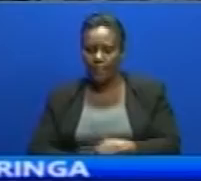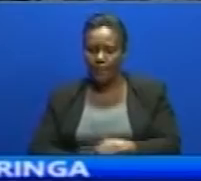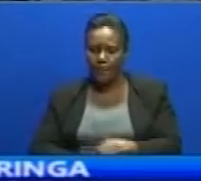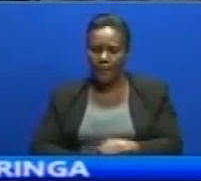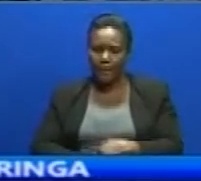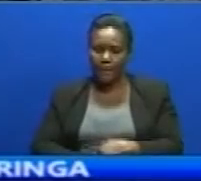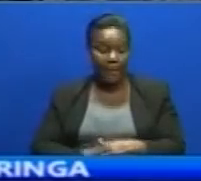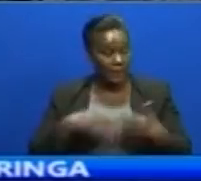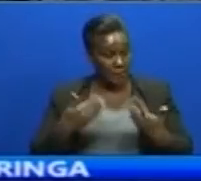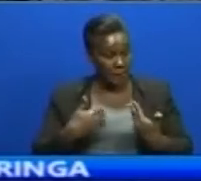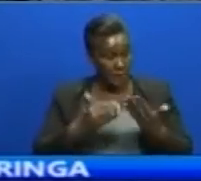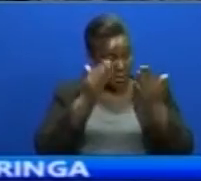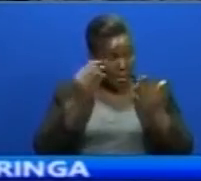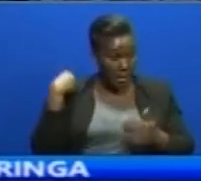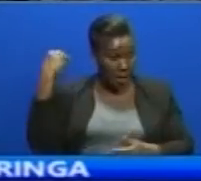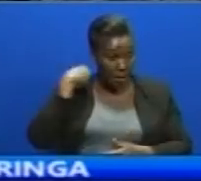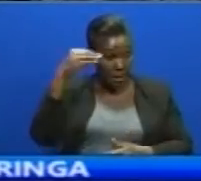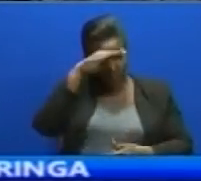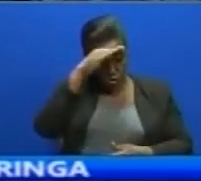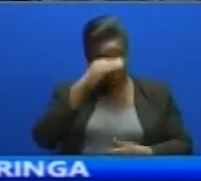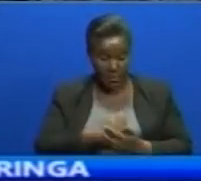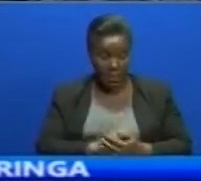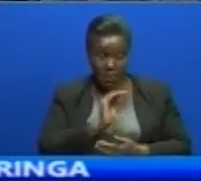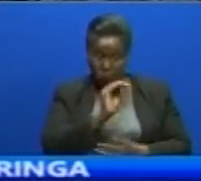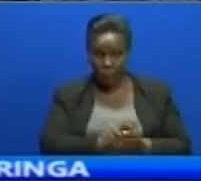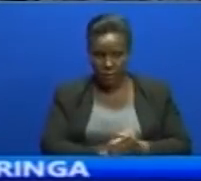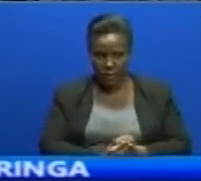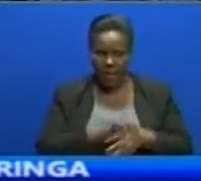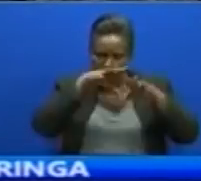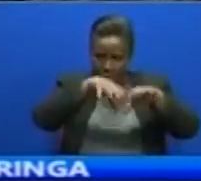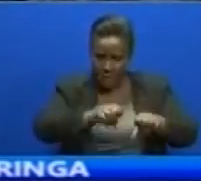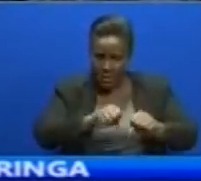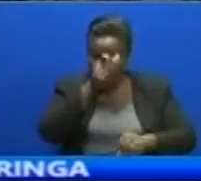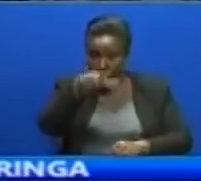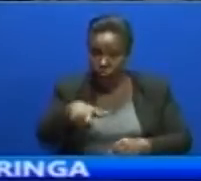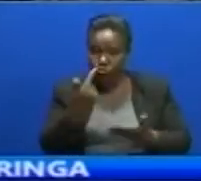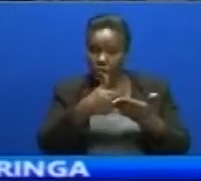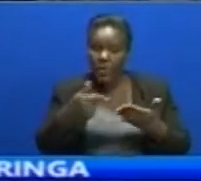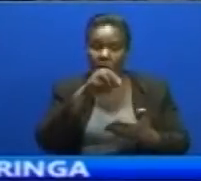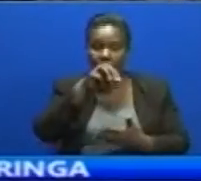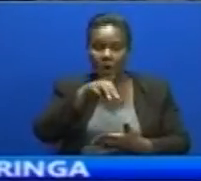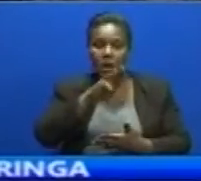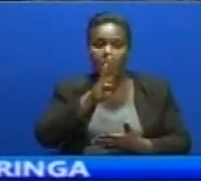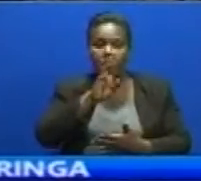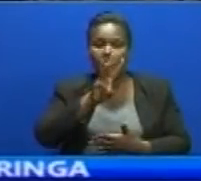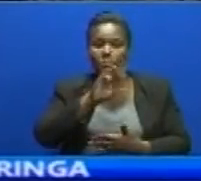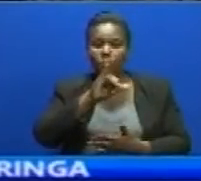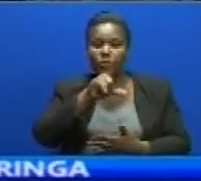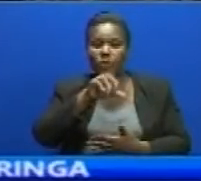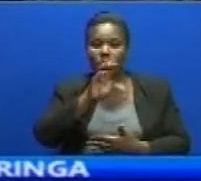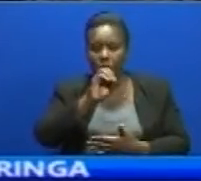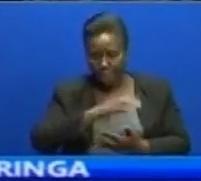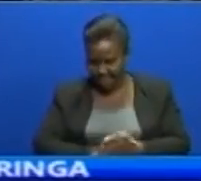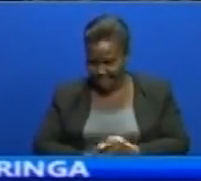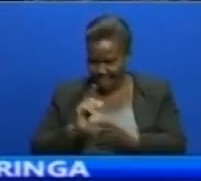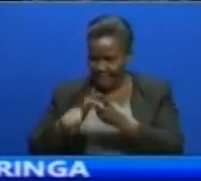Kwa hiyo RPC na kuagiza kamata mtu anaitwa Mr. Mbwilo wa jengo la maternity,